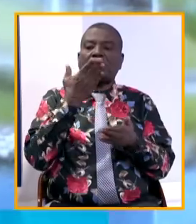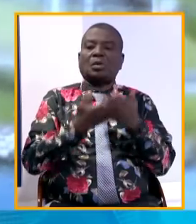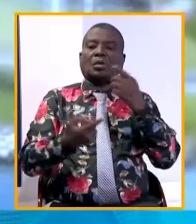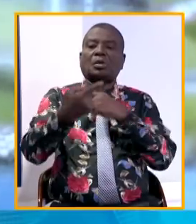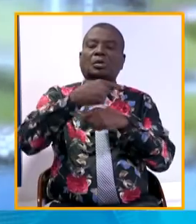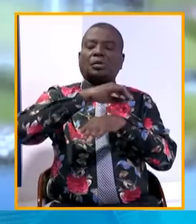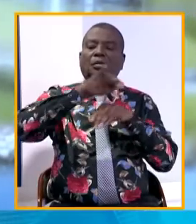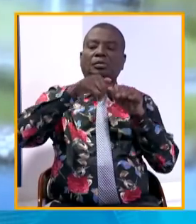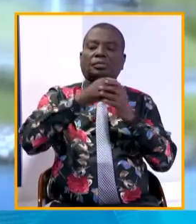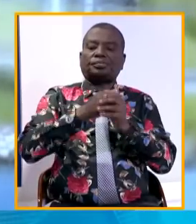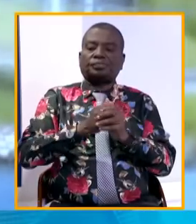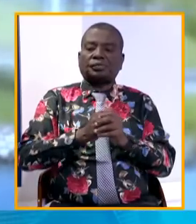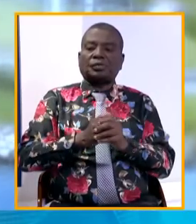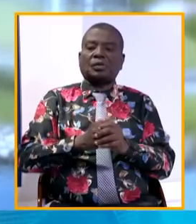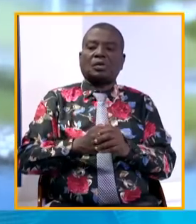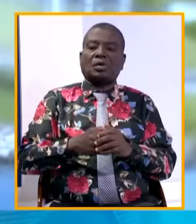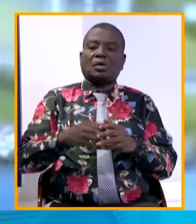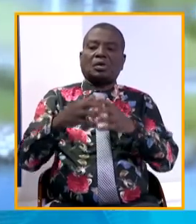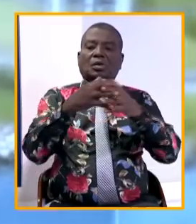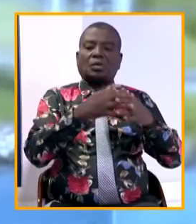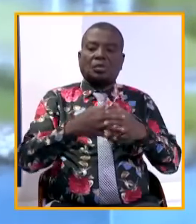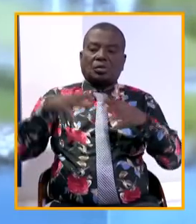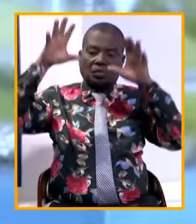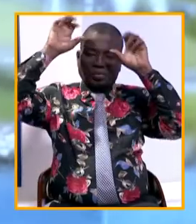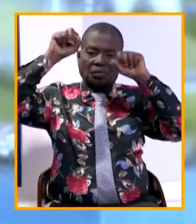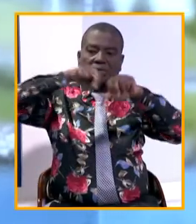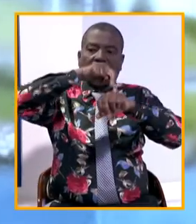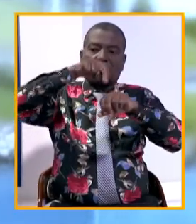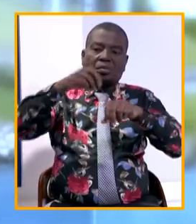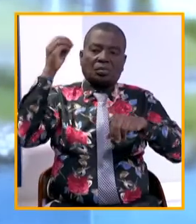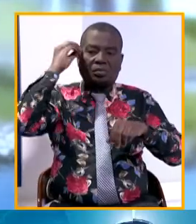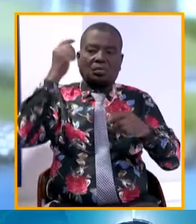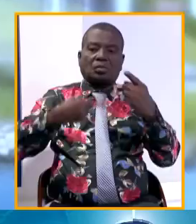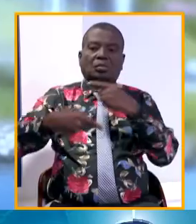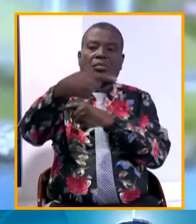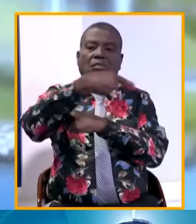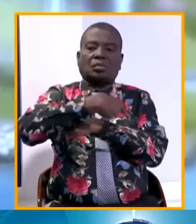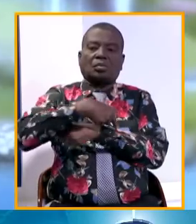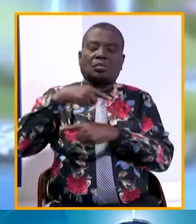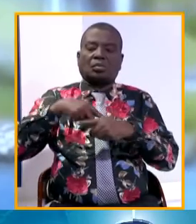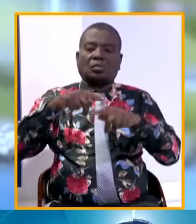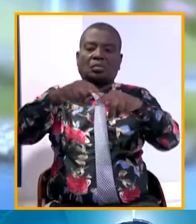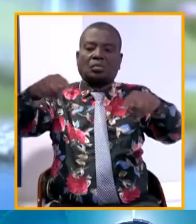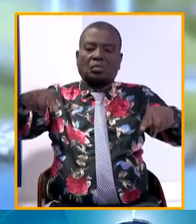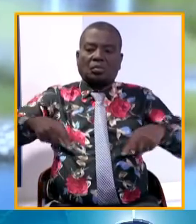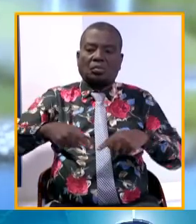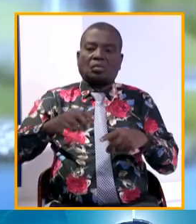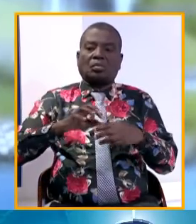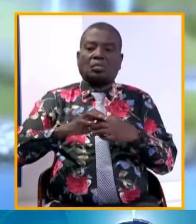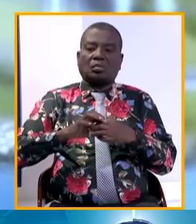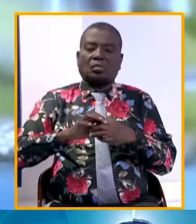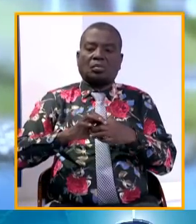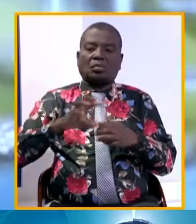New York, aux États-Unis, le président de la République, Alassane Ouattara, aujourd'hui à la tribune de la